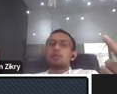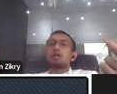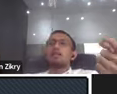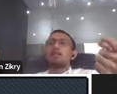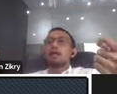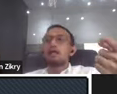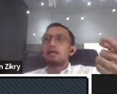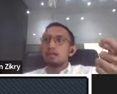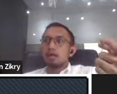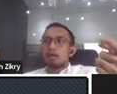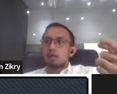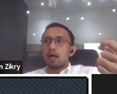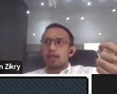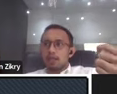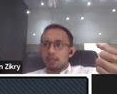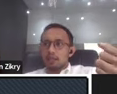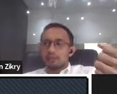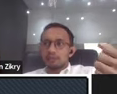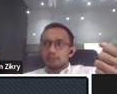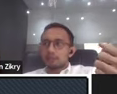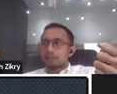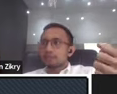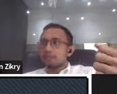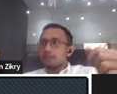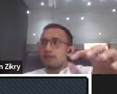larangan memasuki atau meninggalkan ruangan ini.